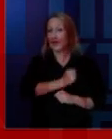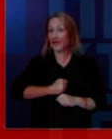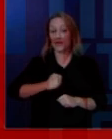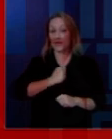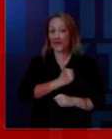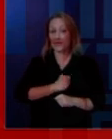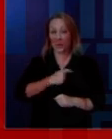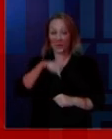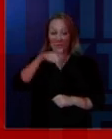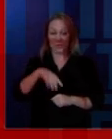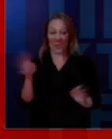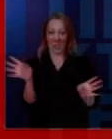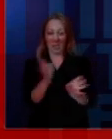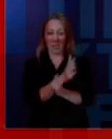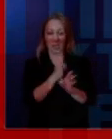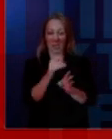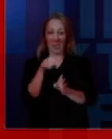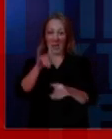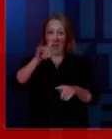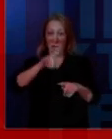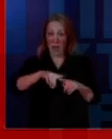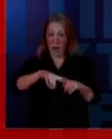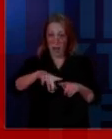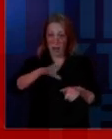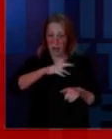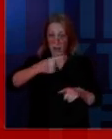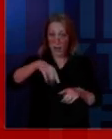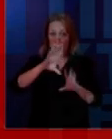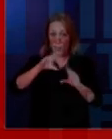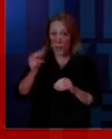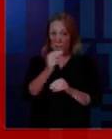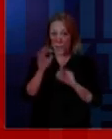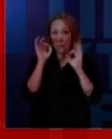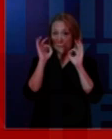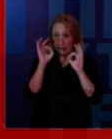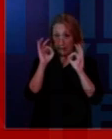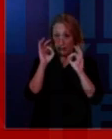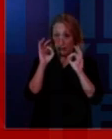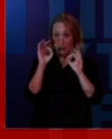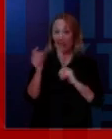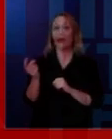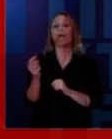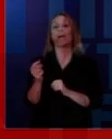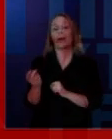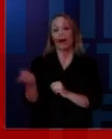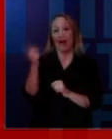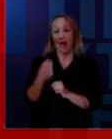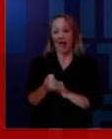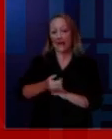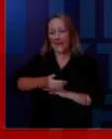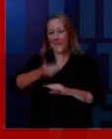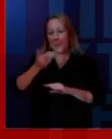δεν εξαπάτησαν τον ελληνικό λαό μόνο στο μακεδονικό, αλλά και σε όσα του